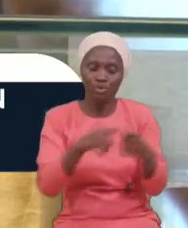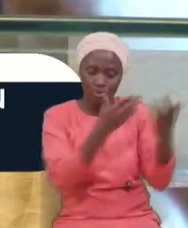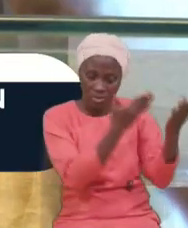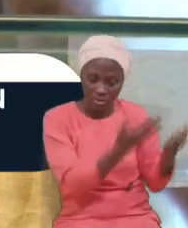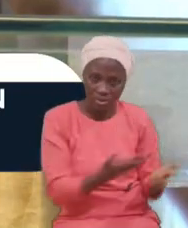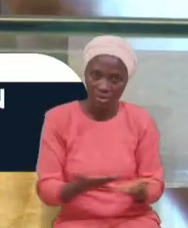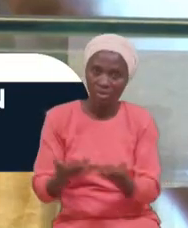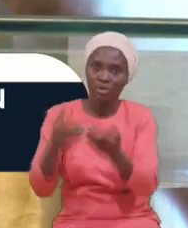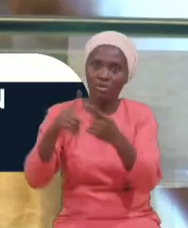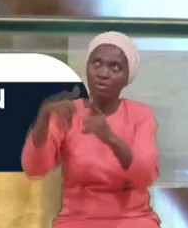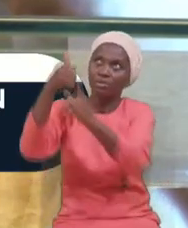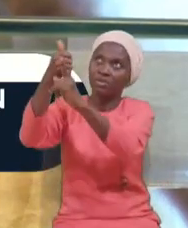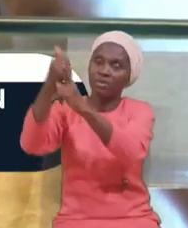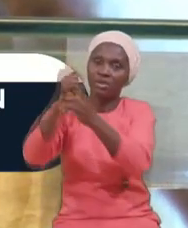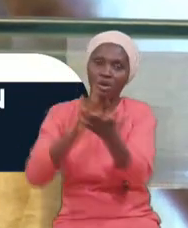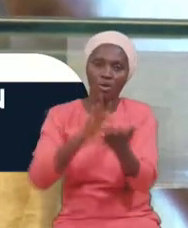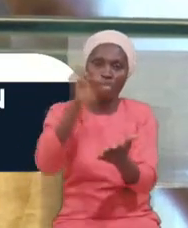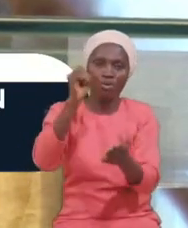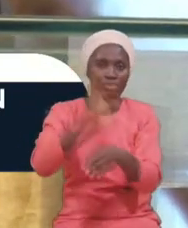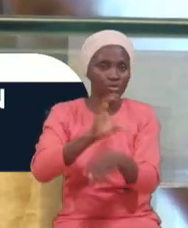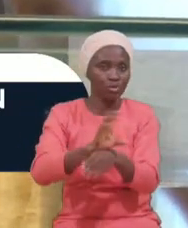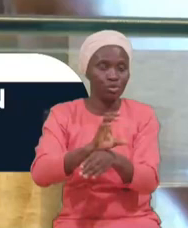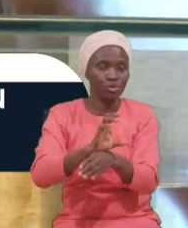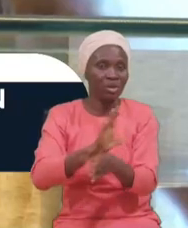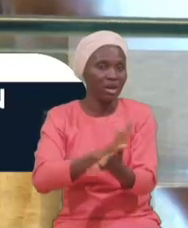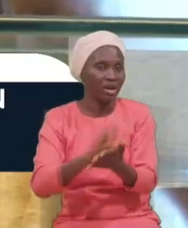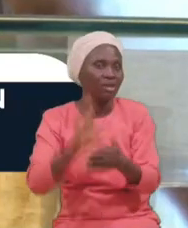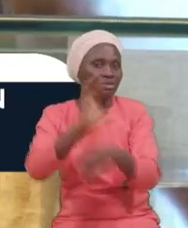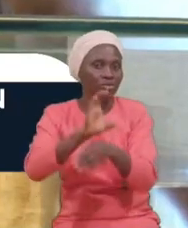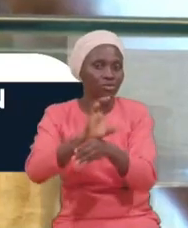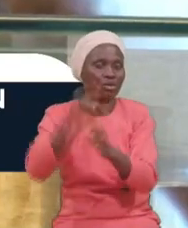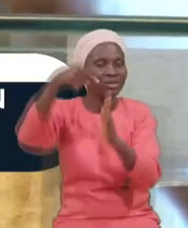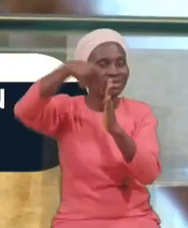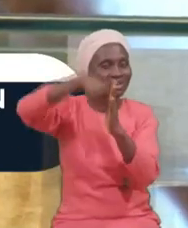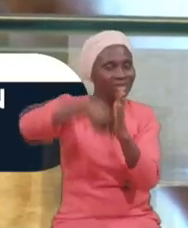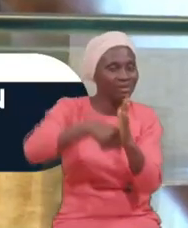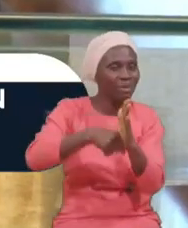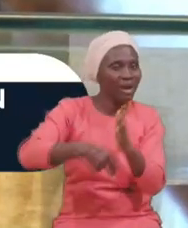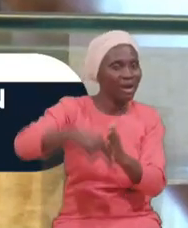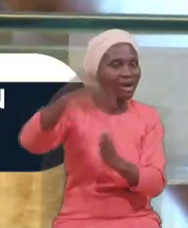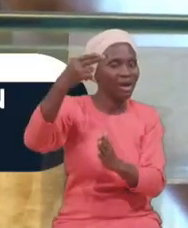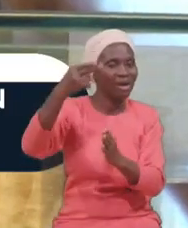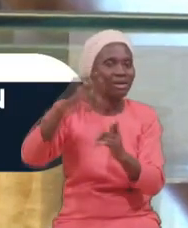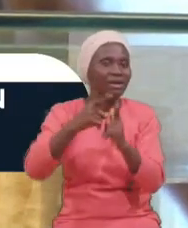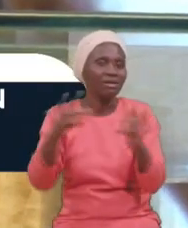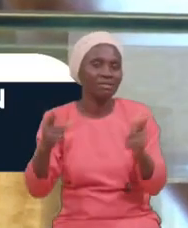cette église glorieuse, c'est la sanctification, cette église glorieuse, c'est la